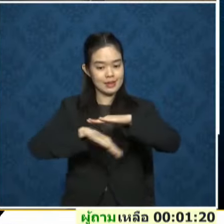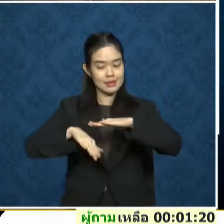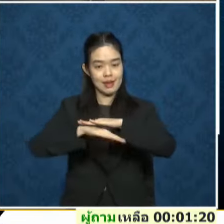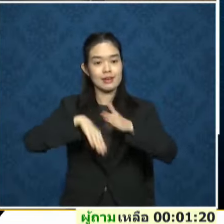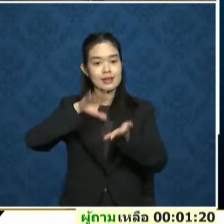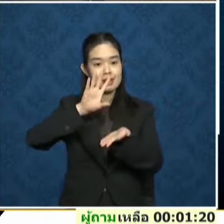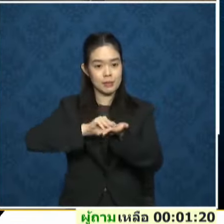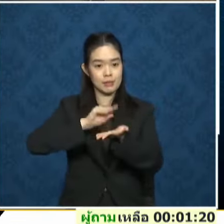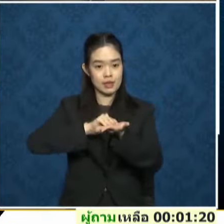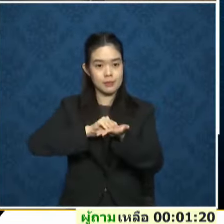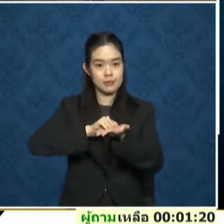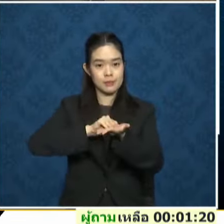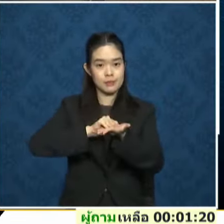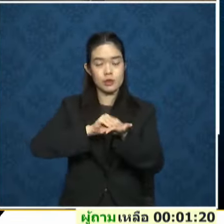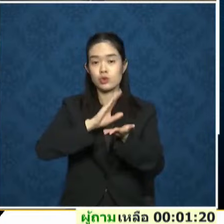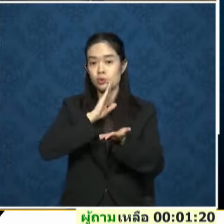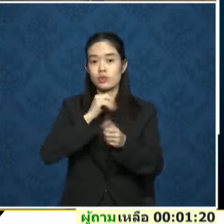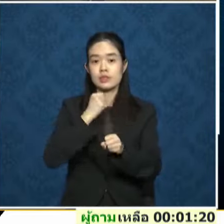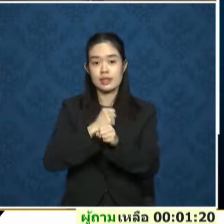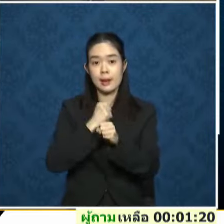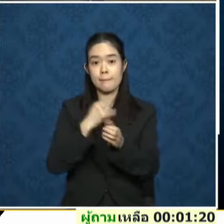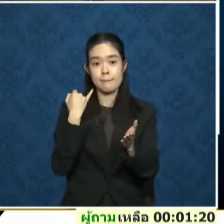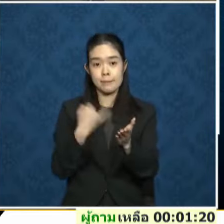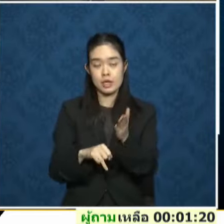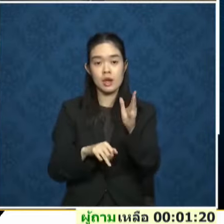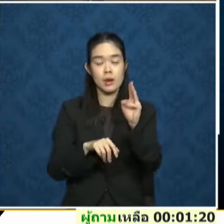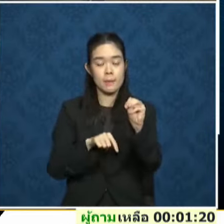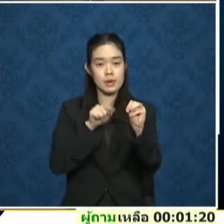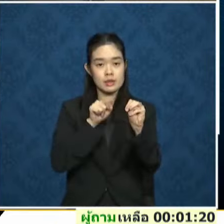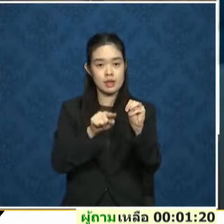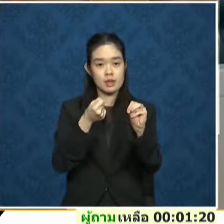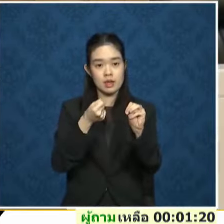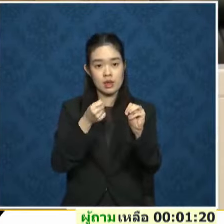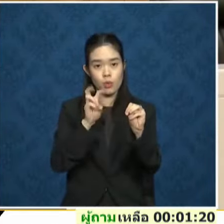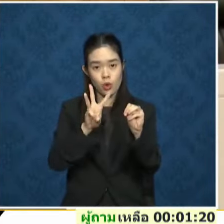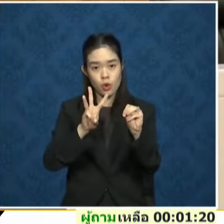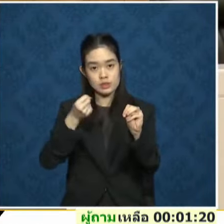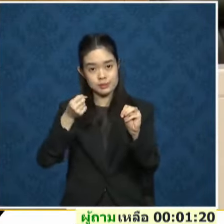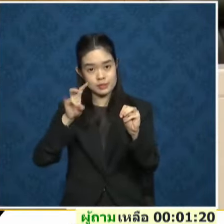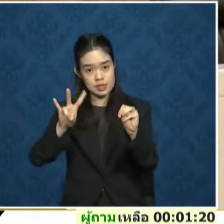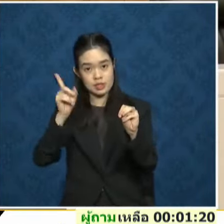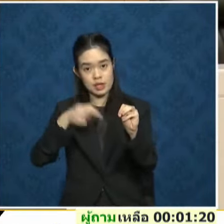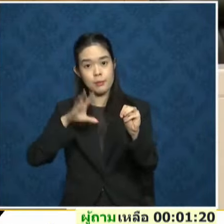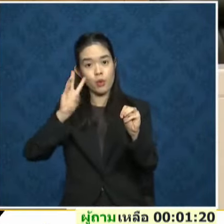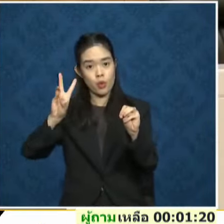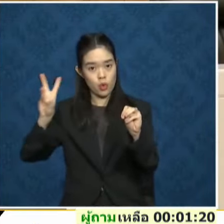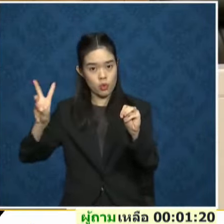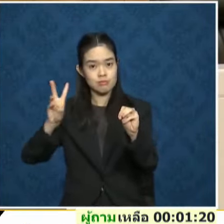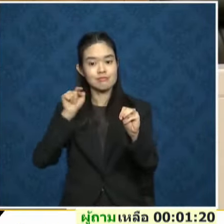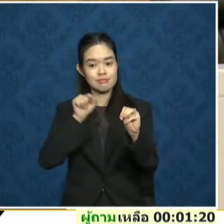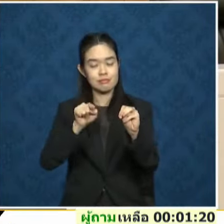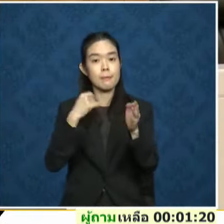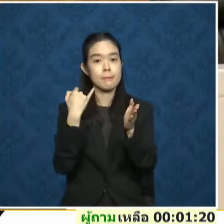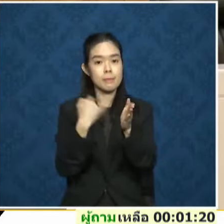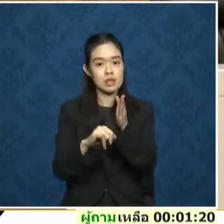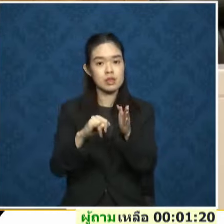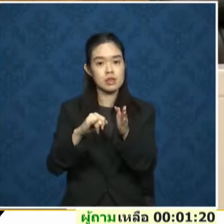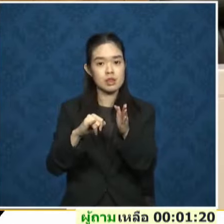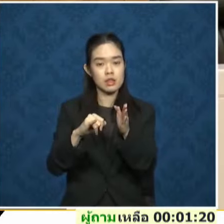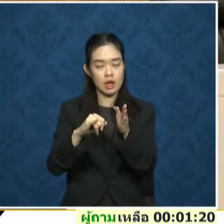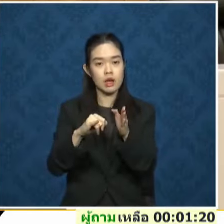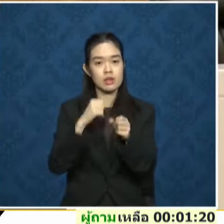จะใช้มาตราว17/66ได้แล้วครับและแน่นอนครับอย่างกรณีที่กำลังเกิด